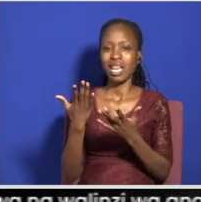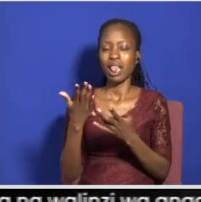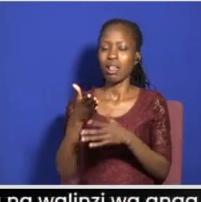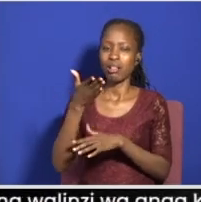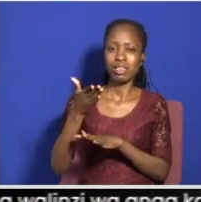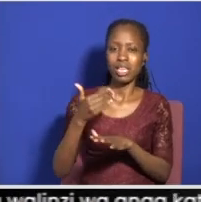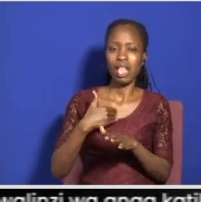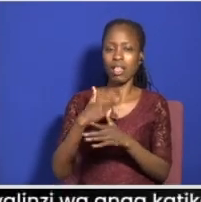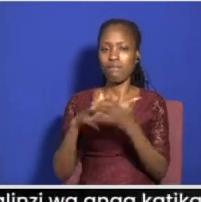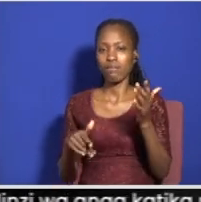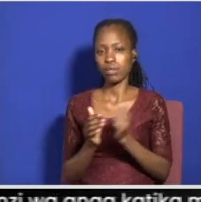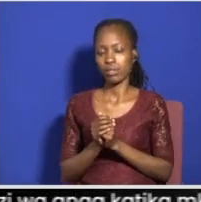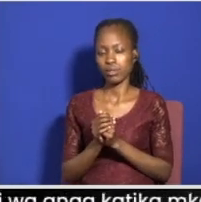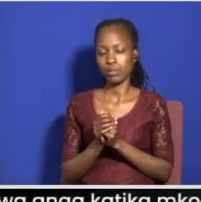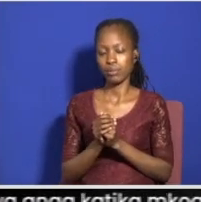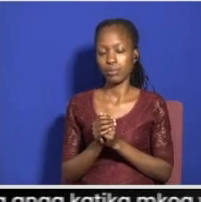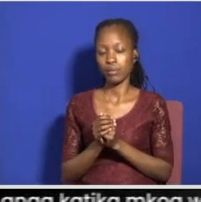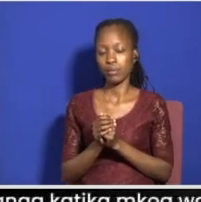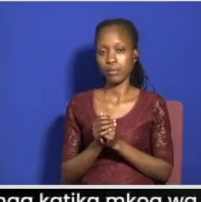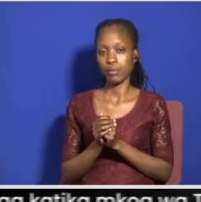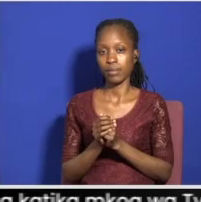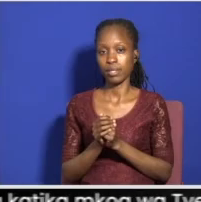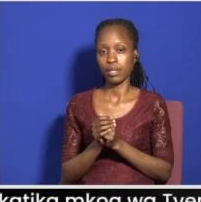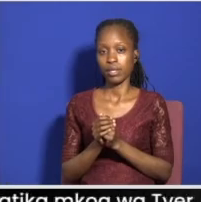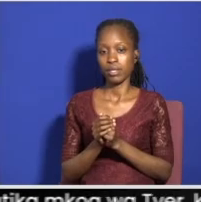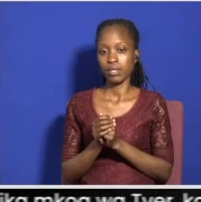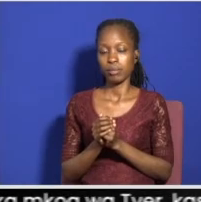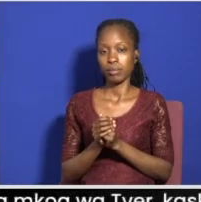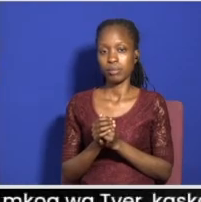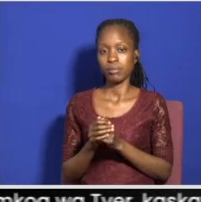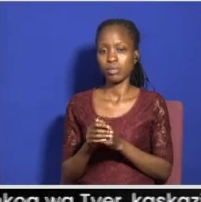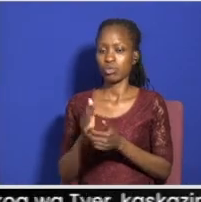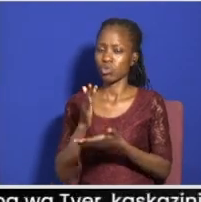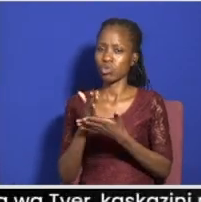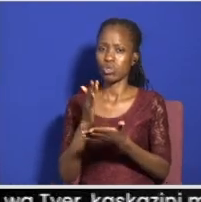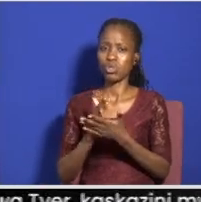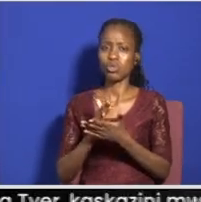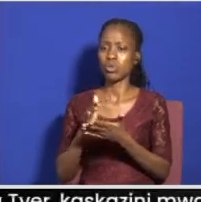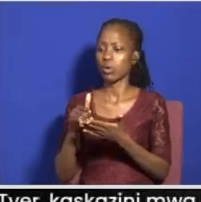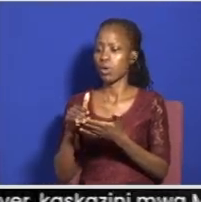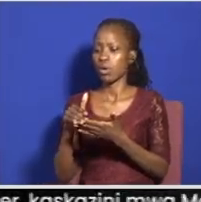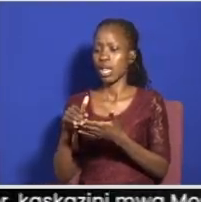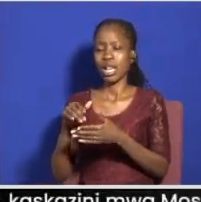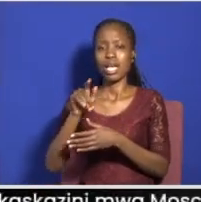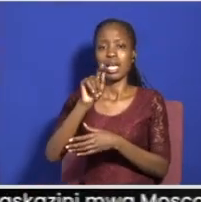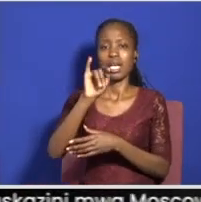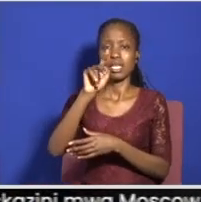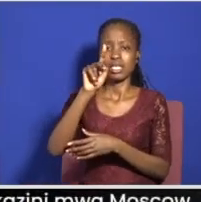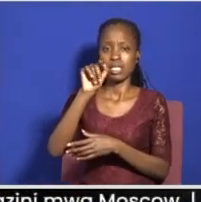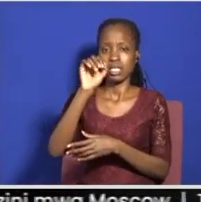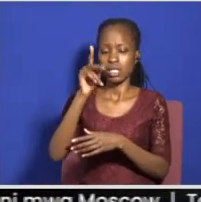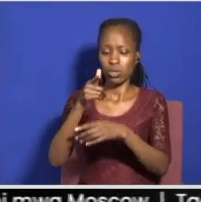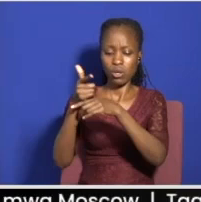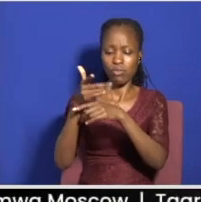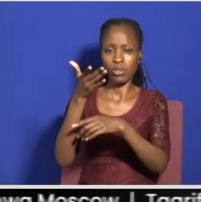TikTok. And on average, it is very filthy, ina ukosevu wa adabu. Uwezi kukaa na babako na